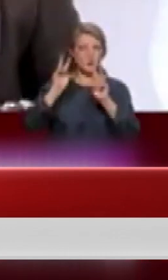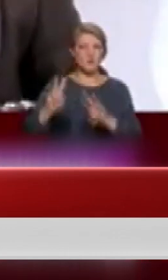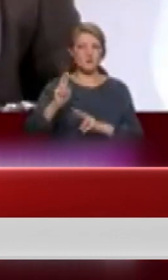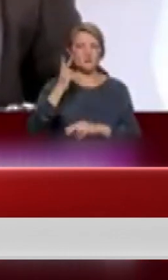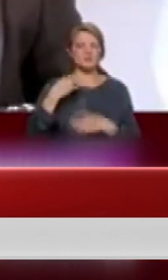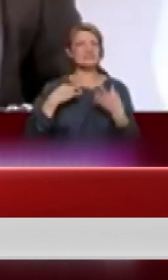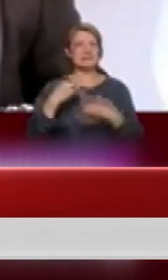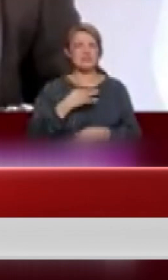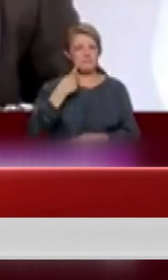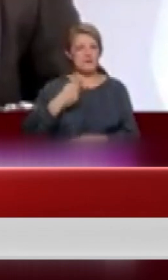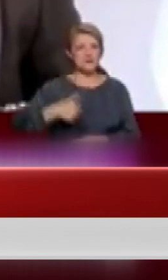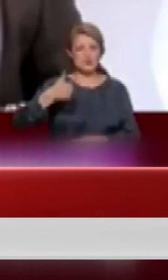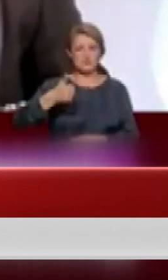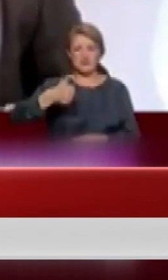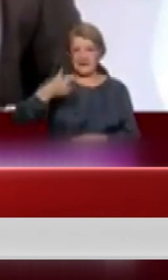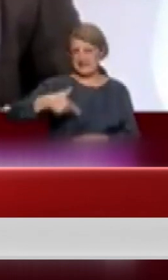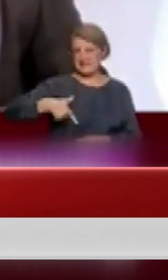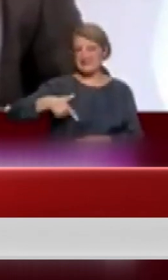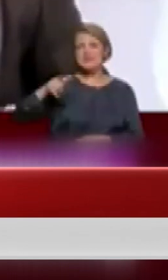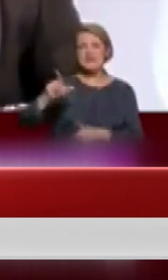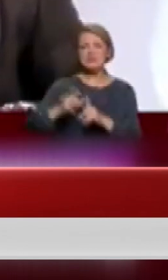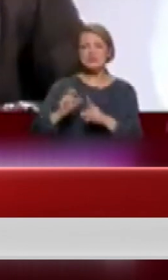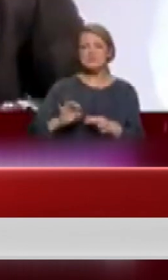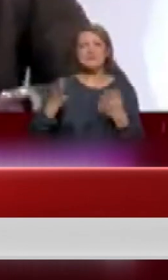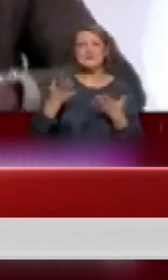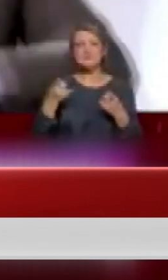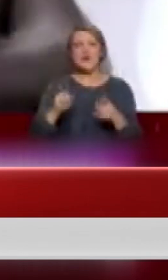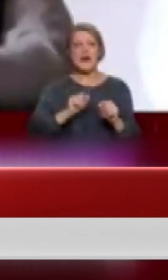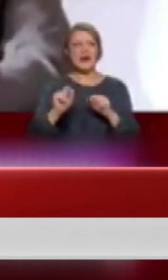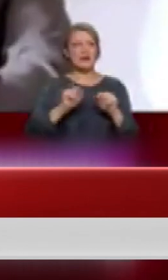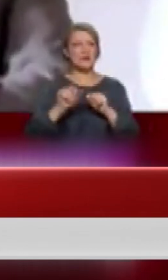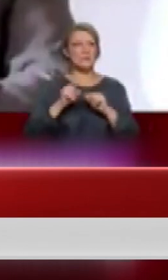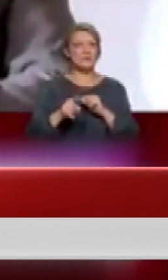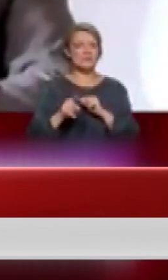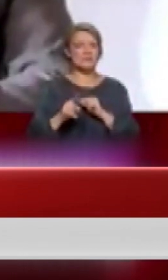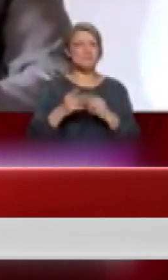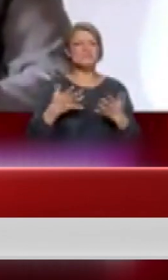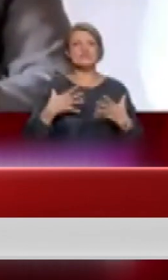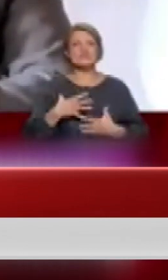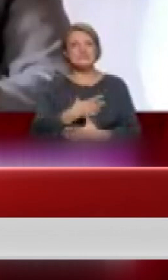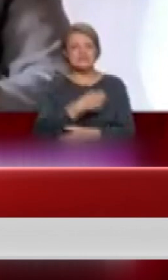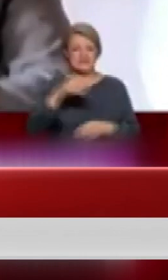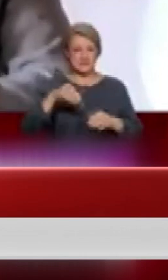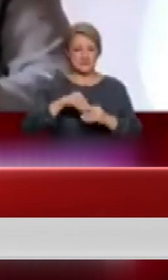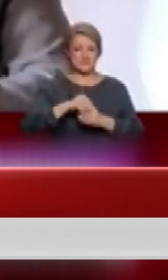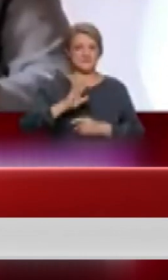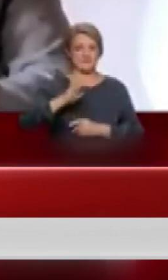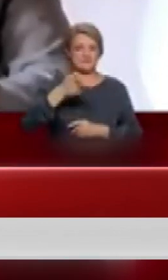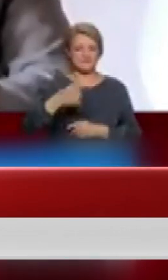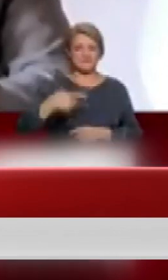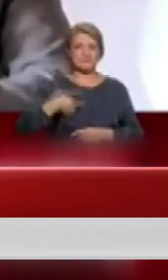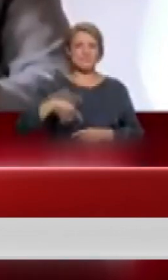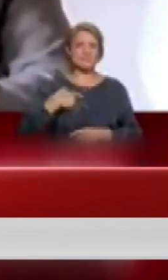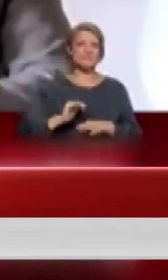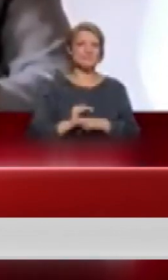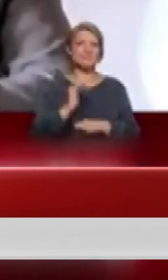ekonomik kriz ve siyasetin ittifak gündemini yorumladı soyer'den iyi Parti Genel Başkanı Meral akşener'in peş peşe gelen çıkışları hakkında